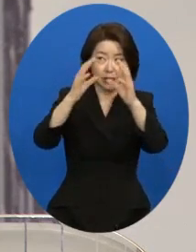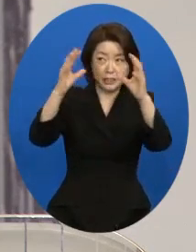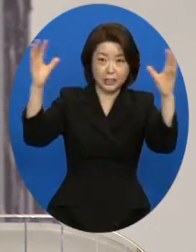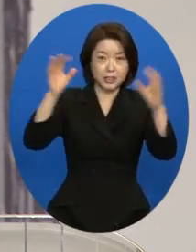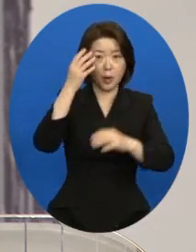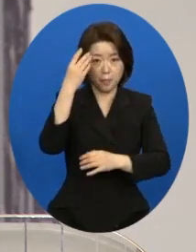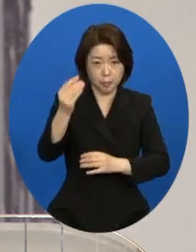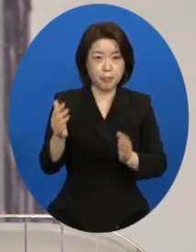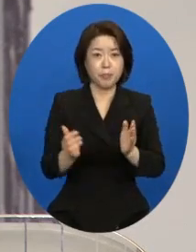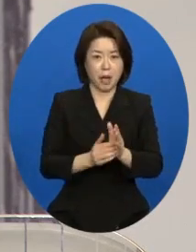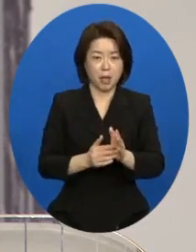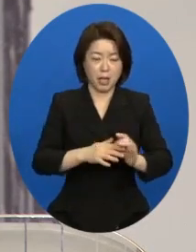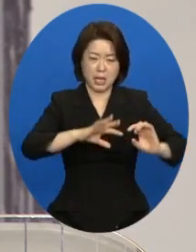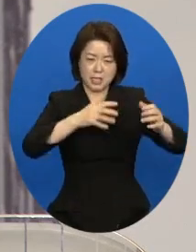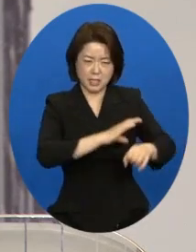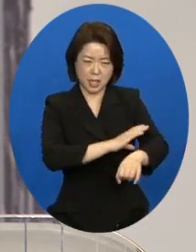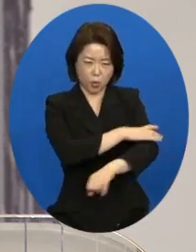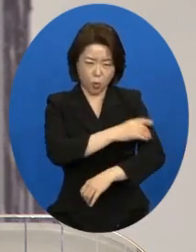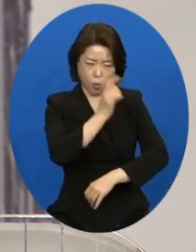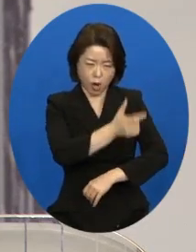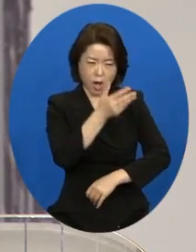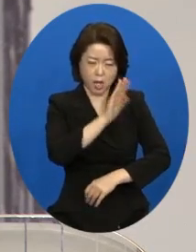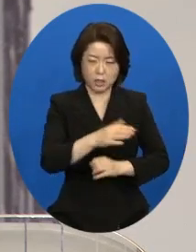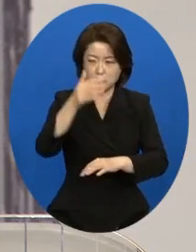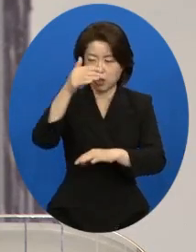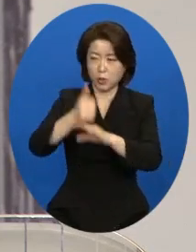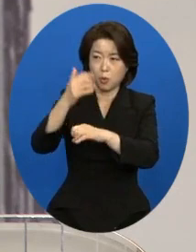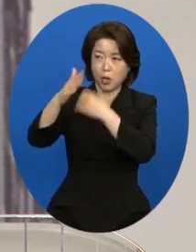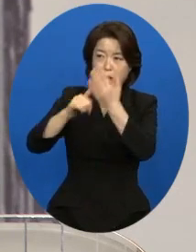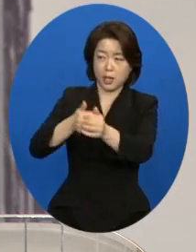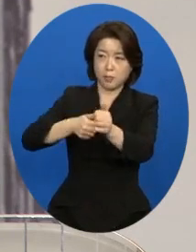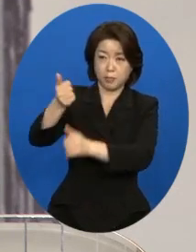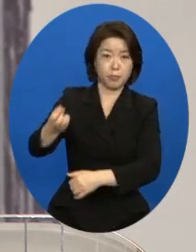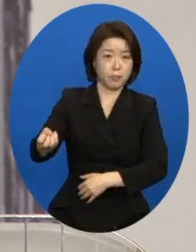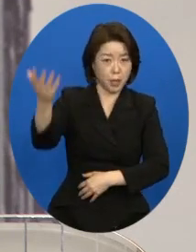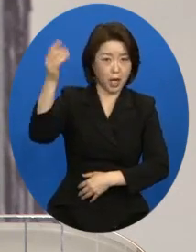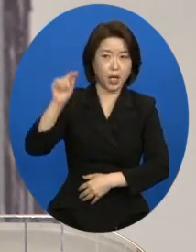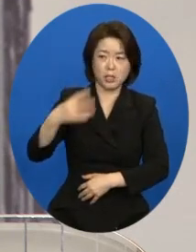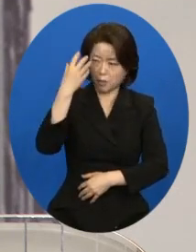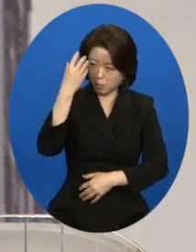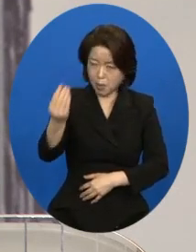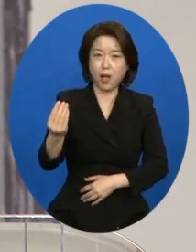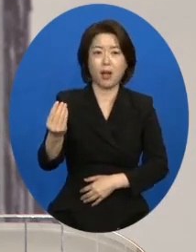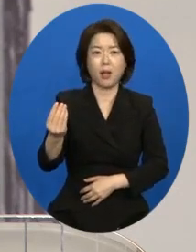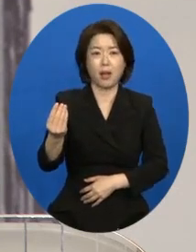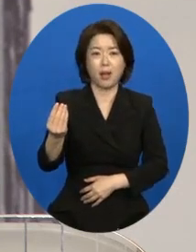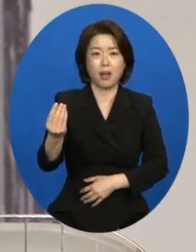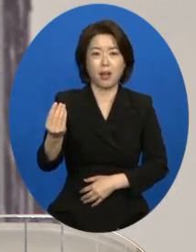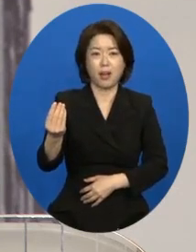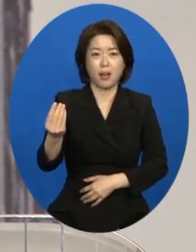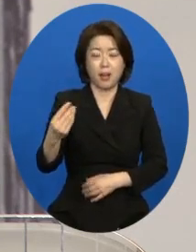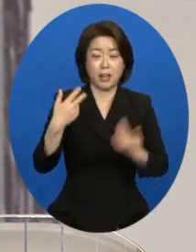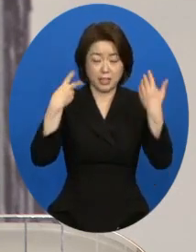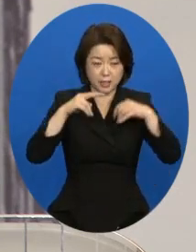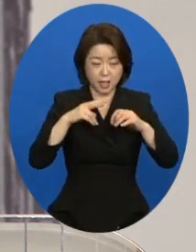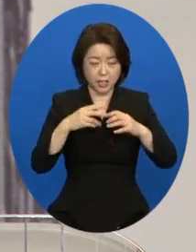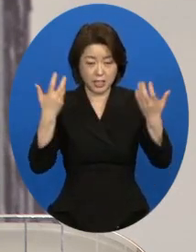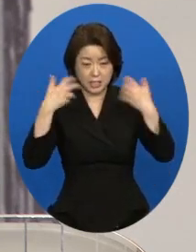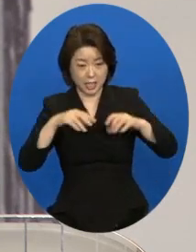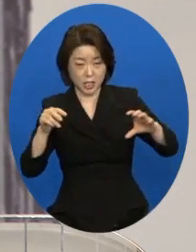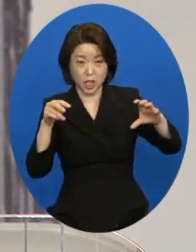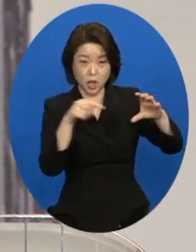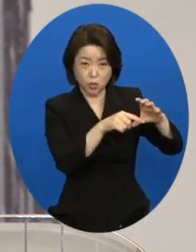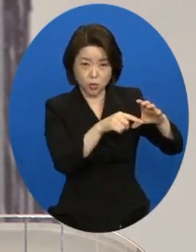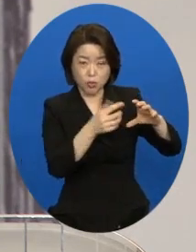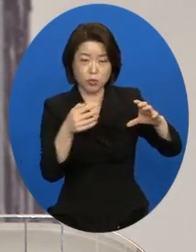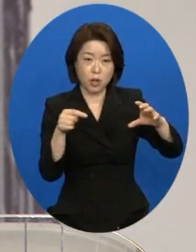아무리 세상 권세가 강해도 결국은 하나님이 승리하신다, 이걸 봤기 때문에 그는 사자굴에 들어갈 수 있었고